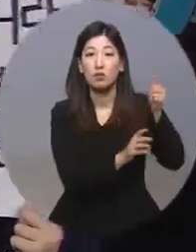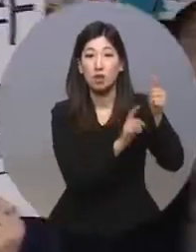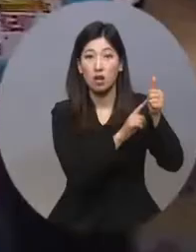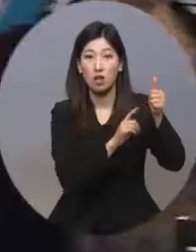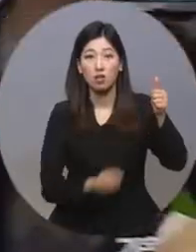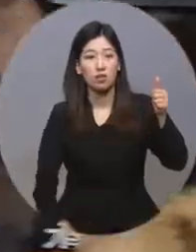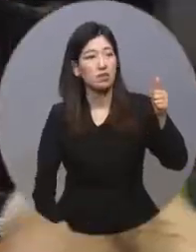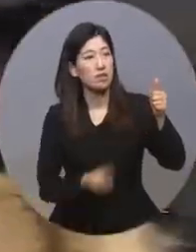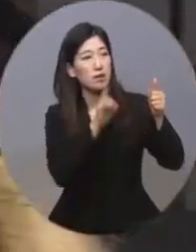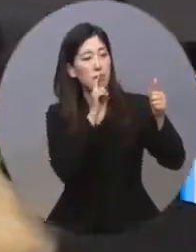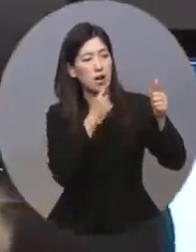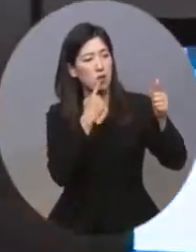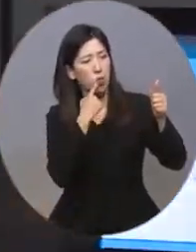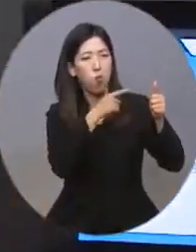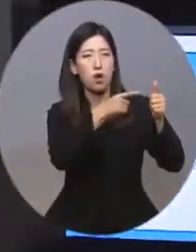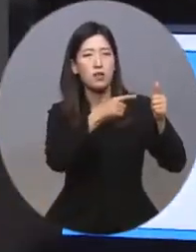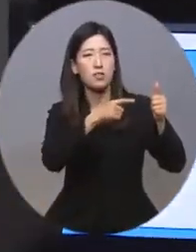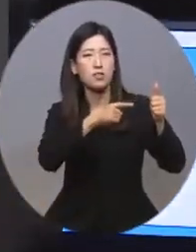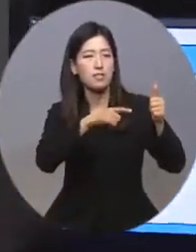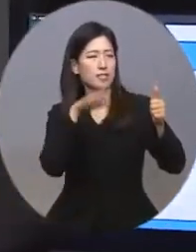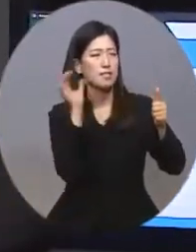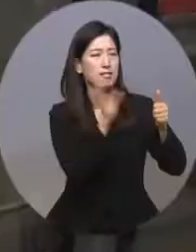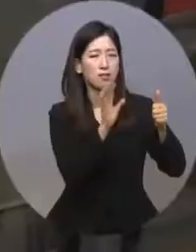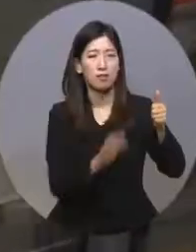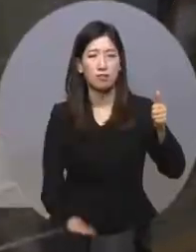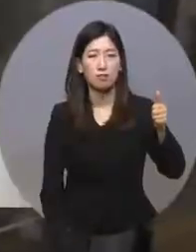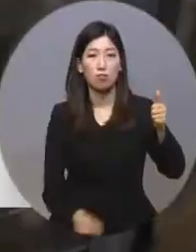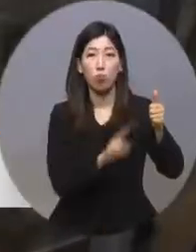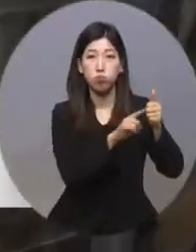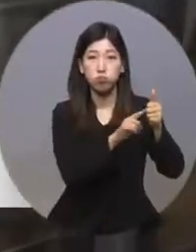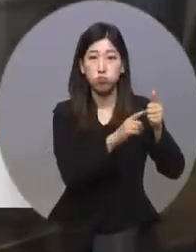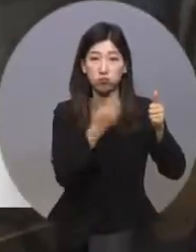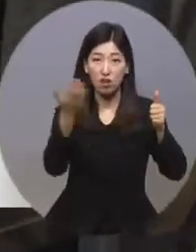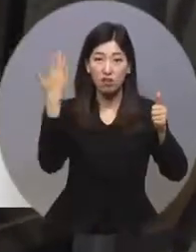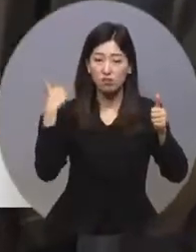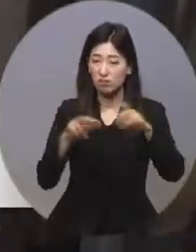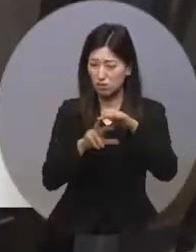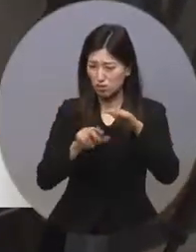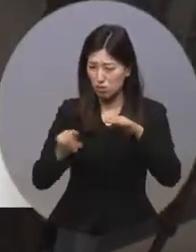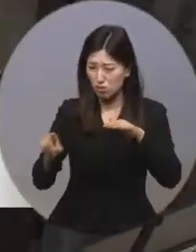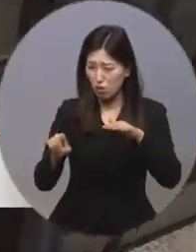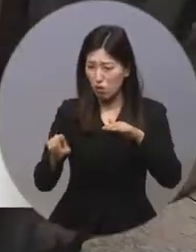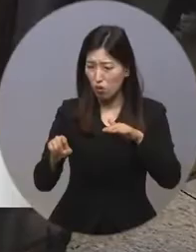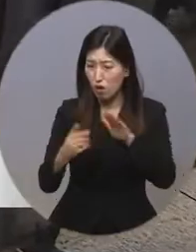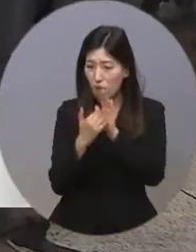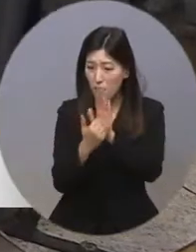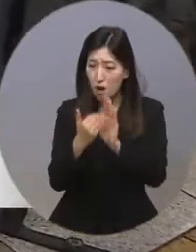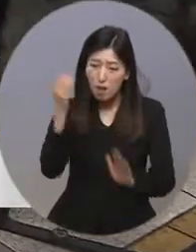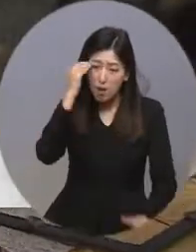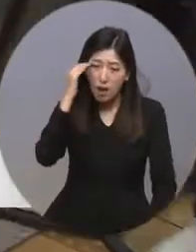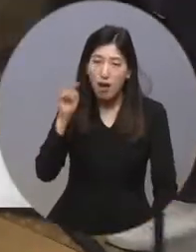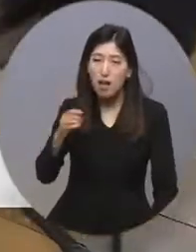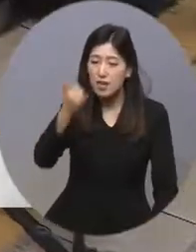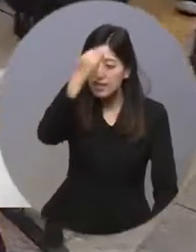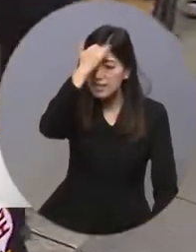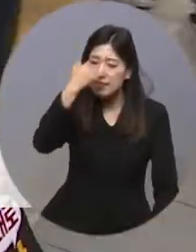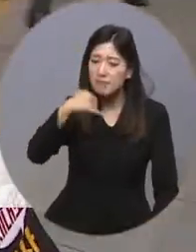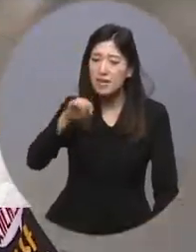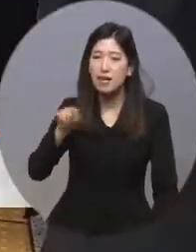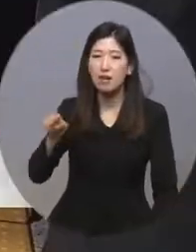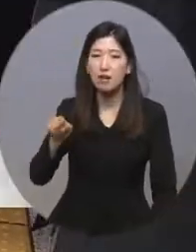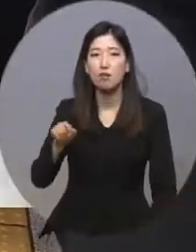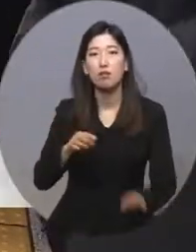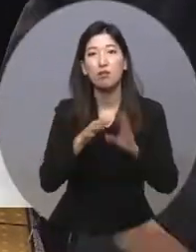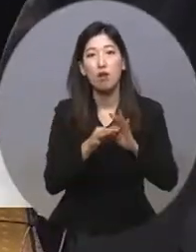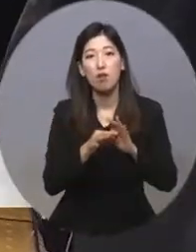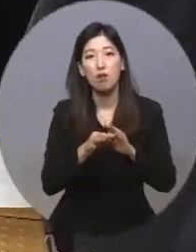향한 질타도 이어졌습니다. 이준석 대표가 지하철 출근전을 부조리라고 표현하며 장애, 비장애인을 갈라치기